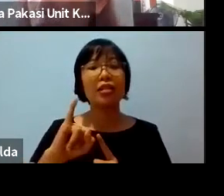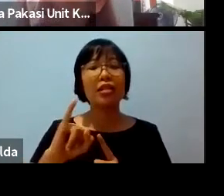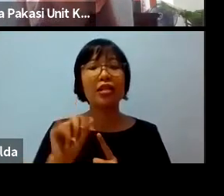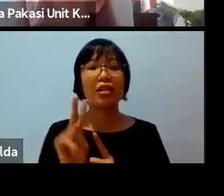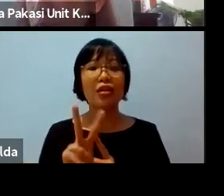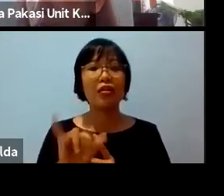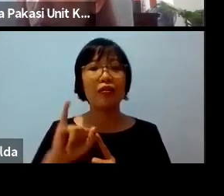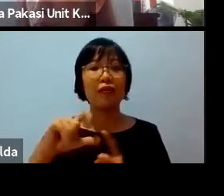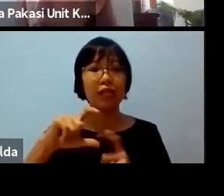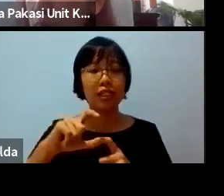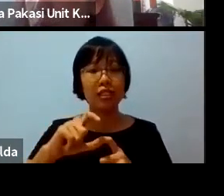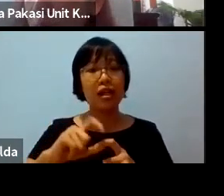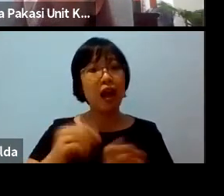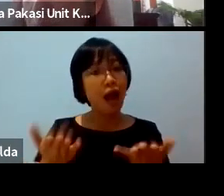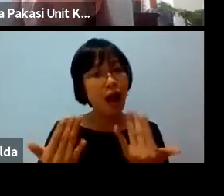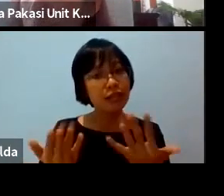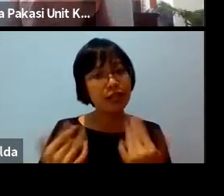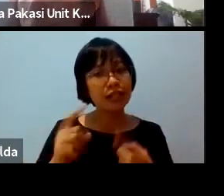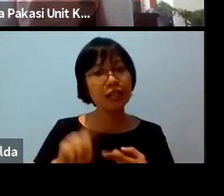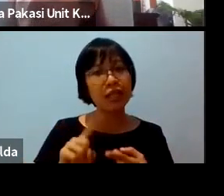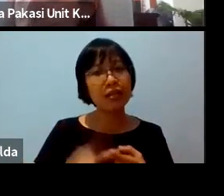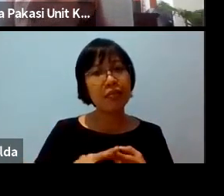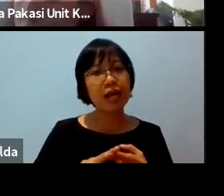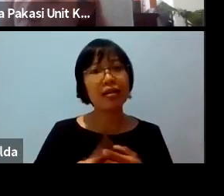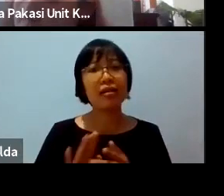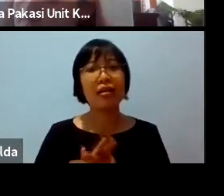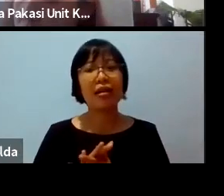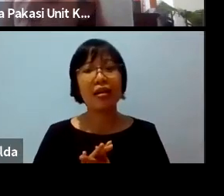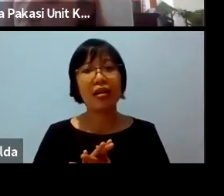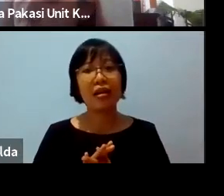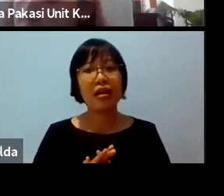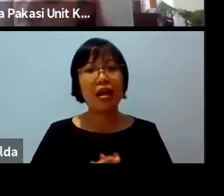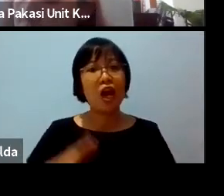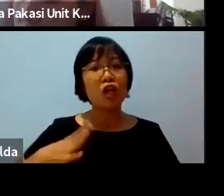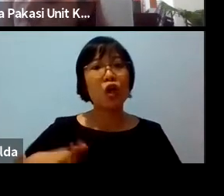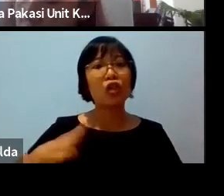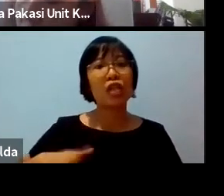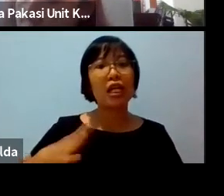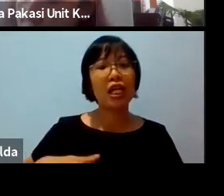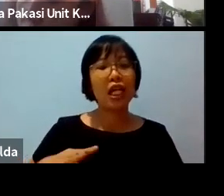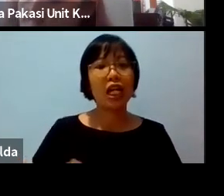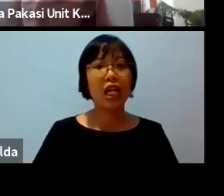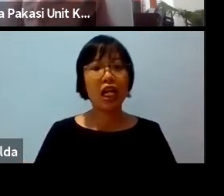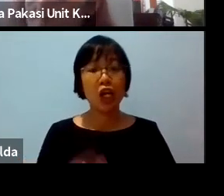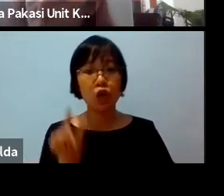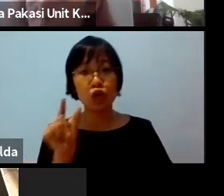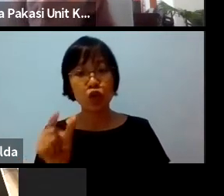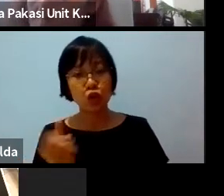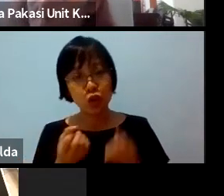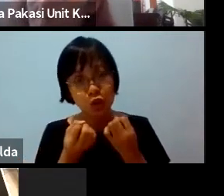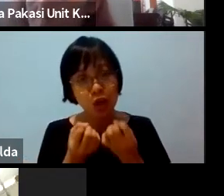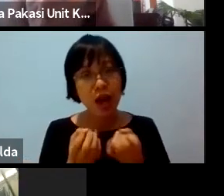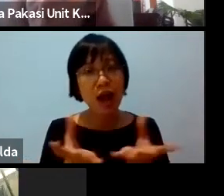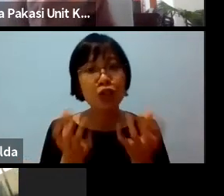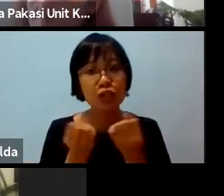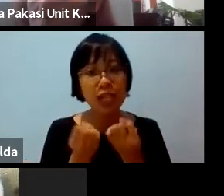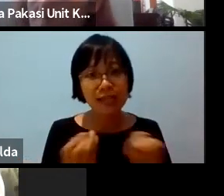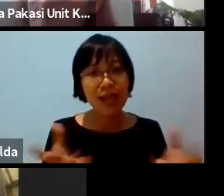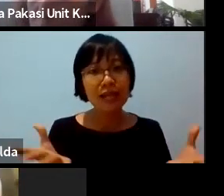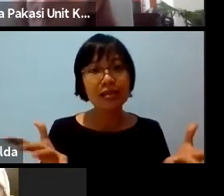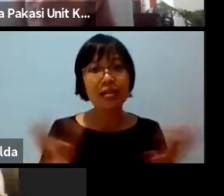dan saya kira itu hal yang bagus yang terus harus dilakukan. Saya kira begitu. Dan itu berkolaborasi ya, kuncinya